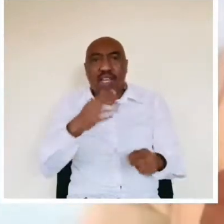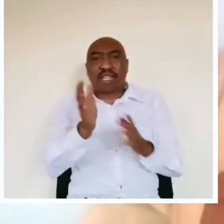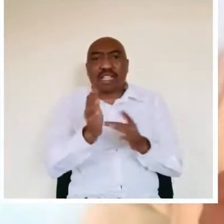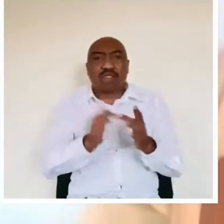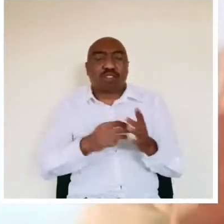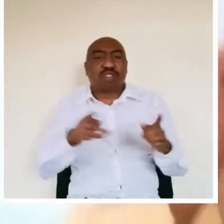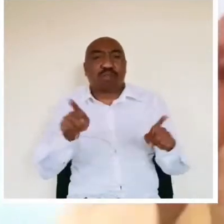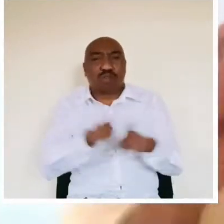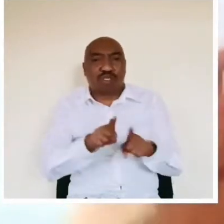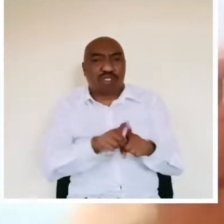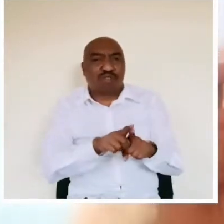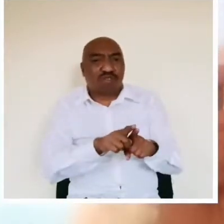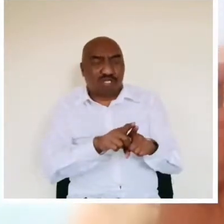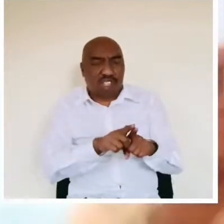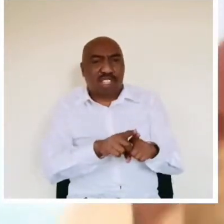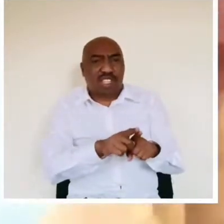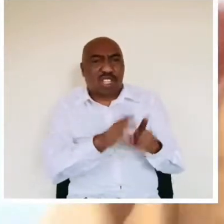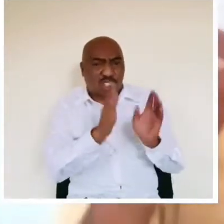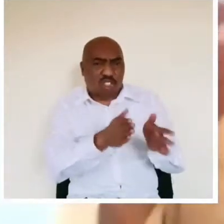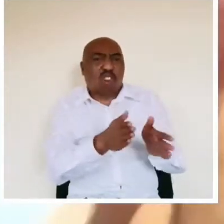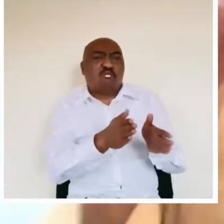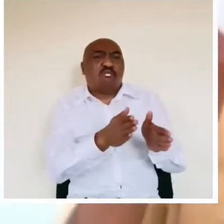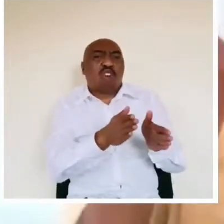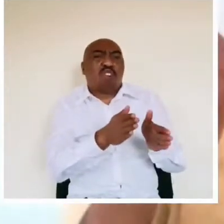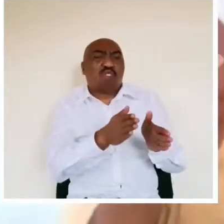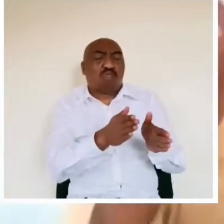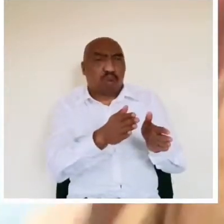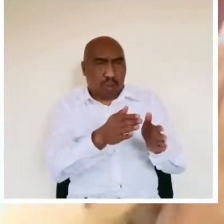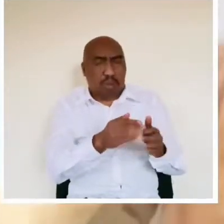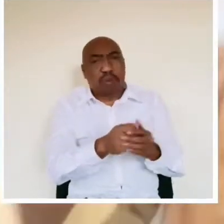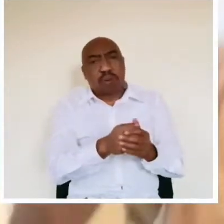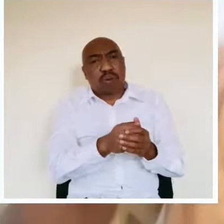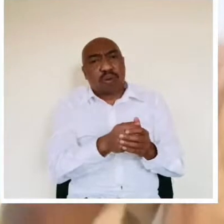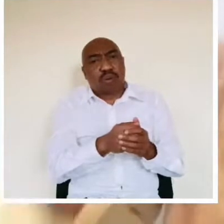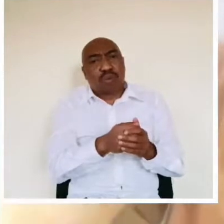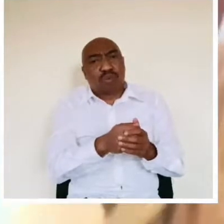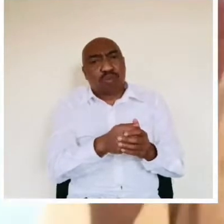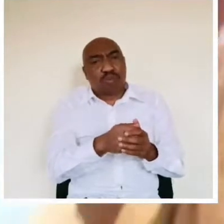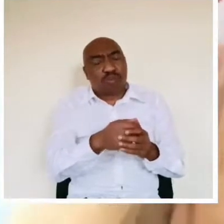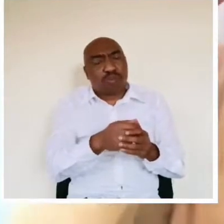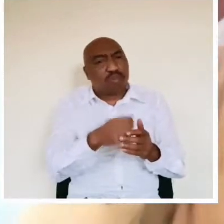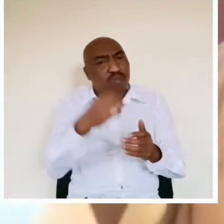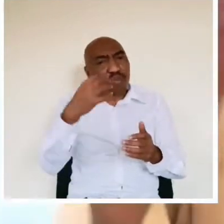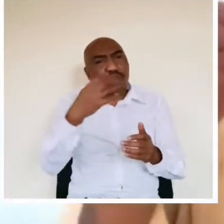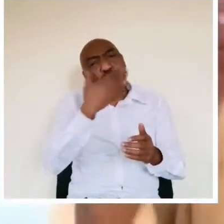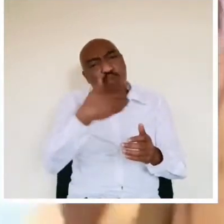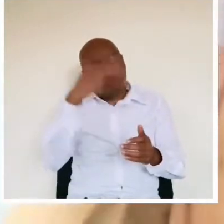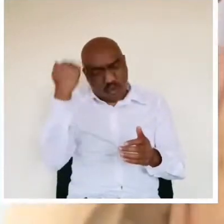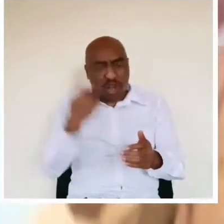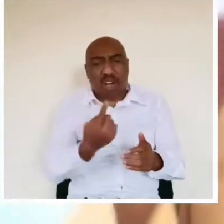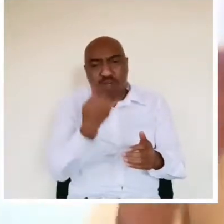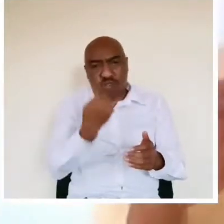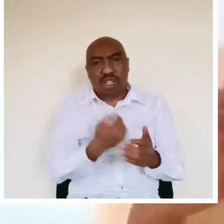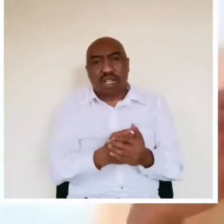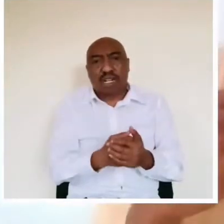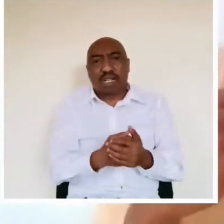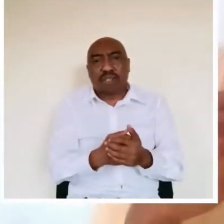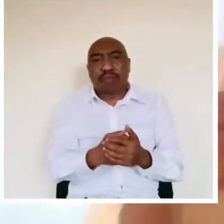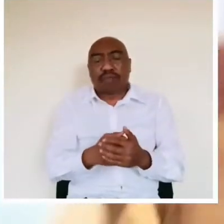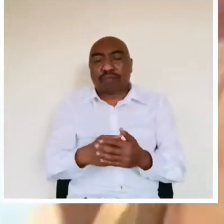C'est à nous d'accepter comment est Dieu, et non pas à Dieu d'accepter comment on le